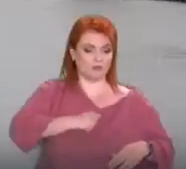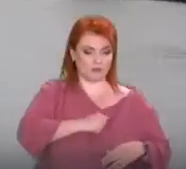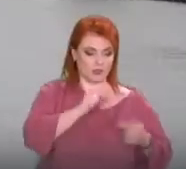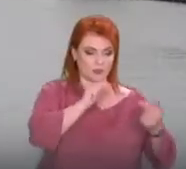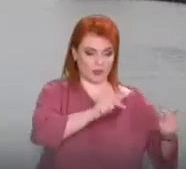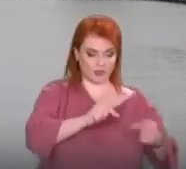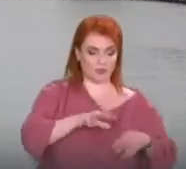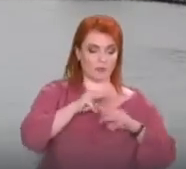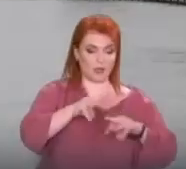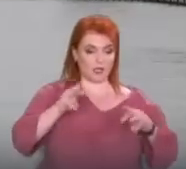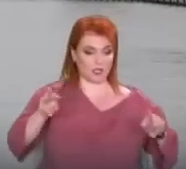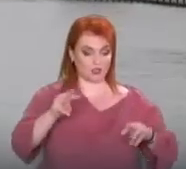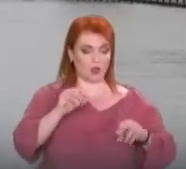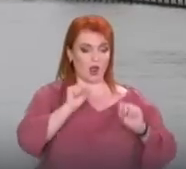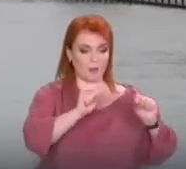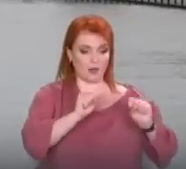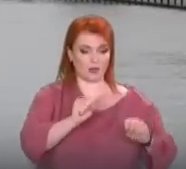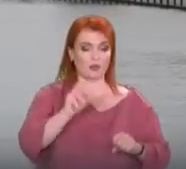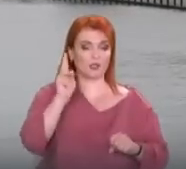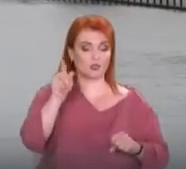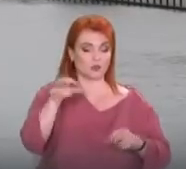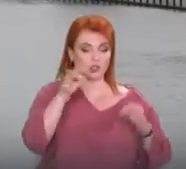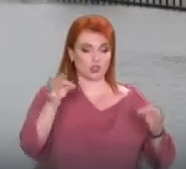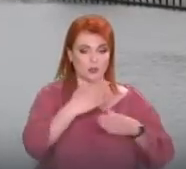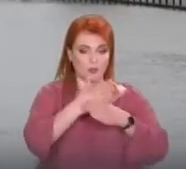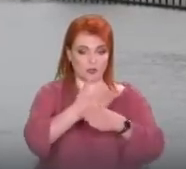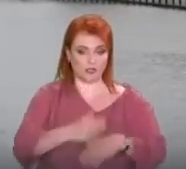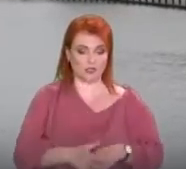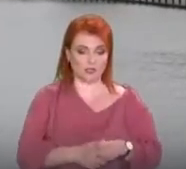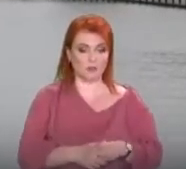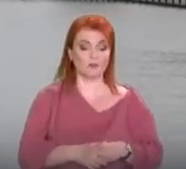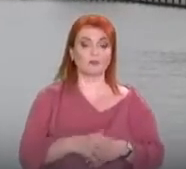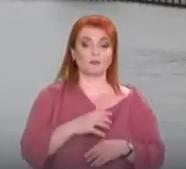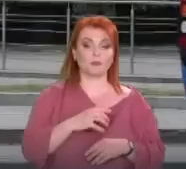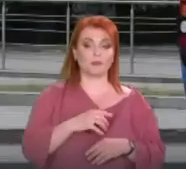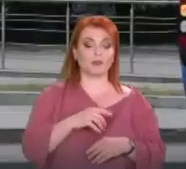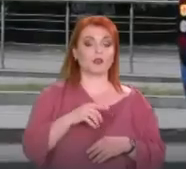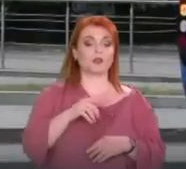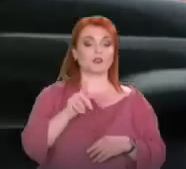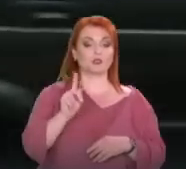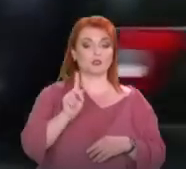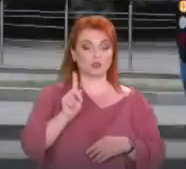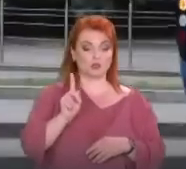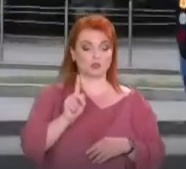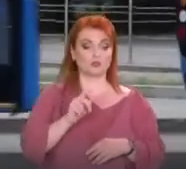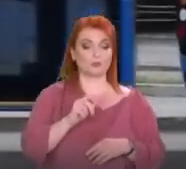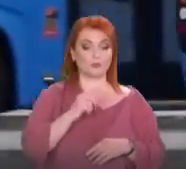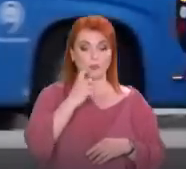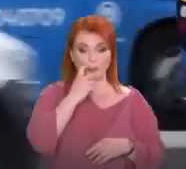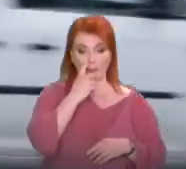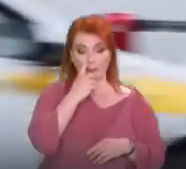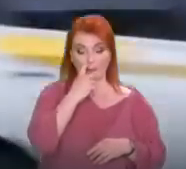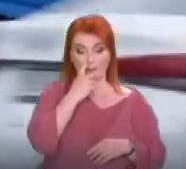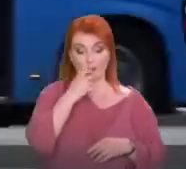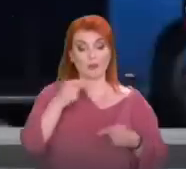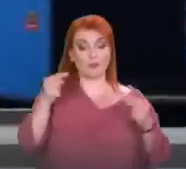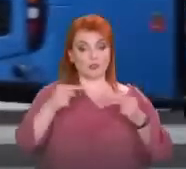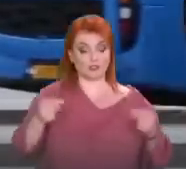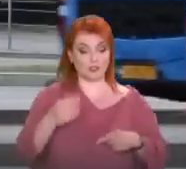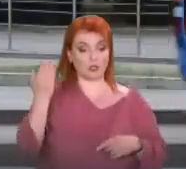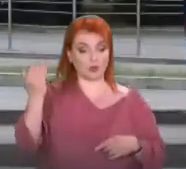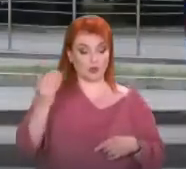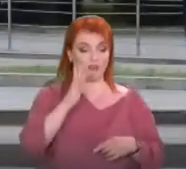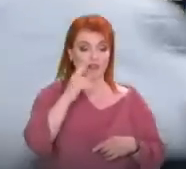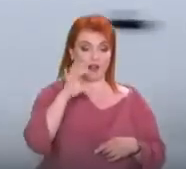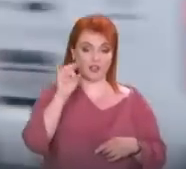sâmbătă. Prigojin spune că acțiunea sa de a-și conduce mercenarii spre Moscova nu l-a vizat pe președintele rus. Potrivit lui,